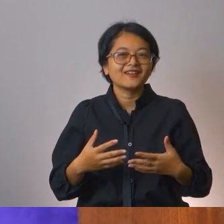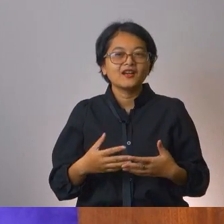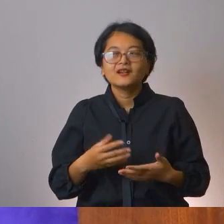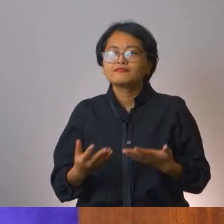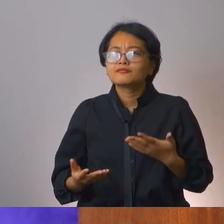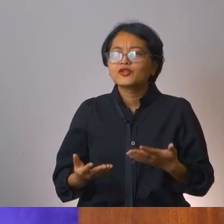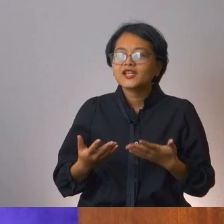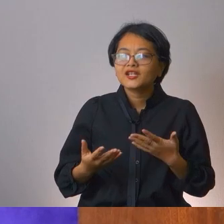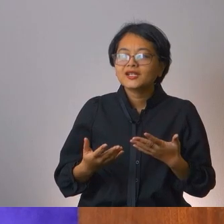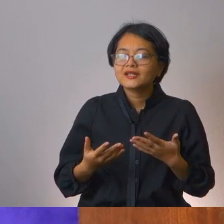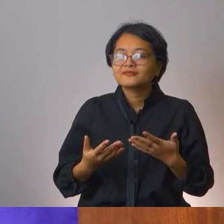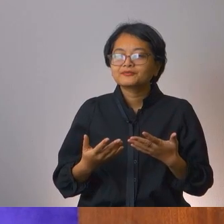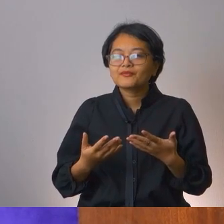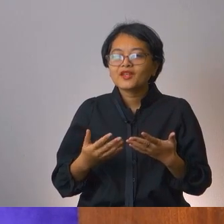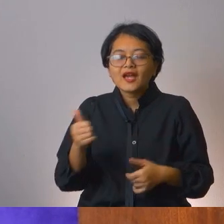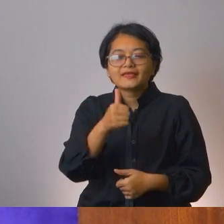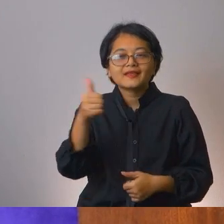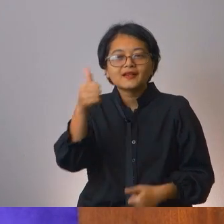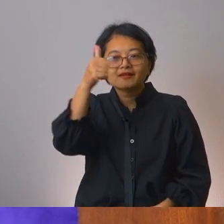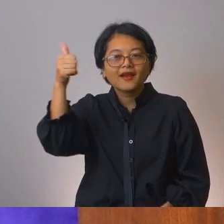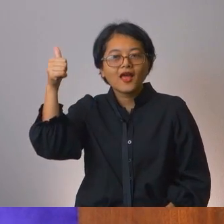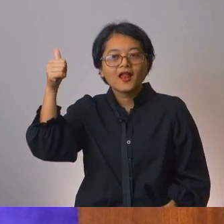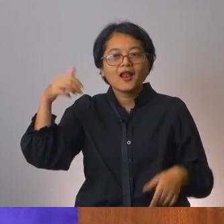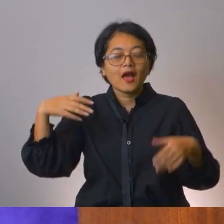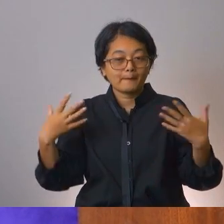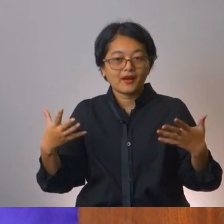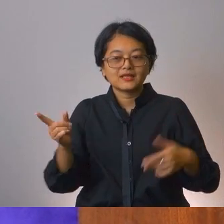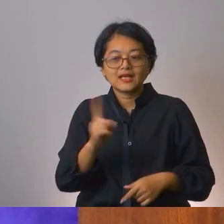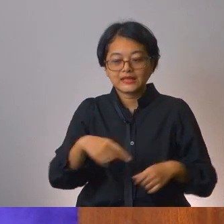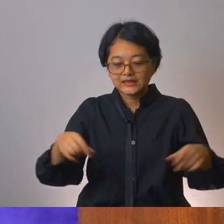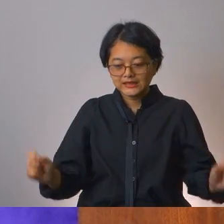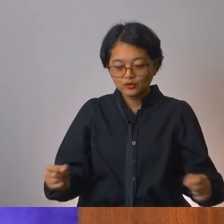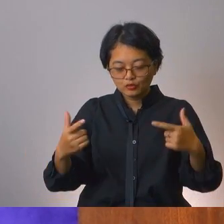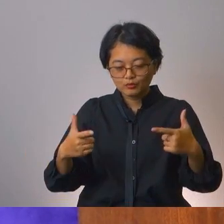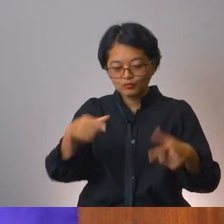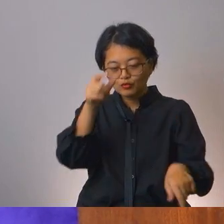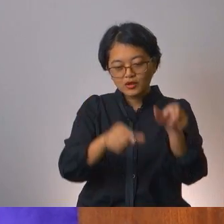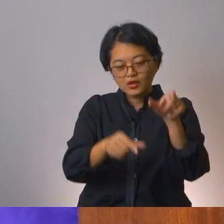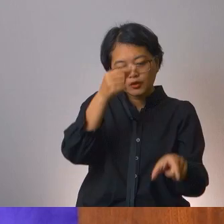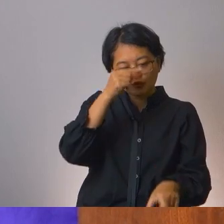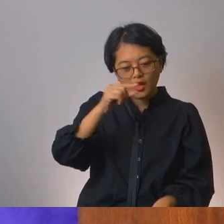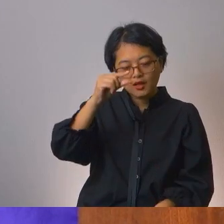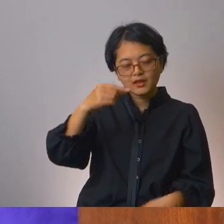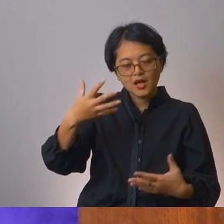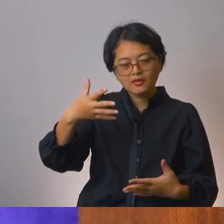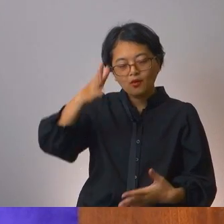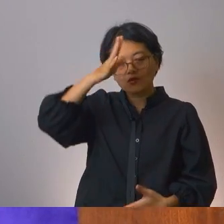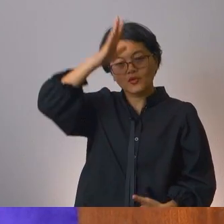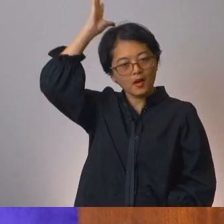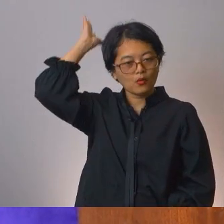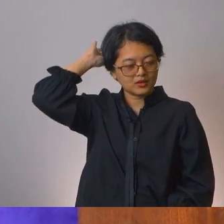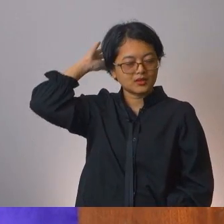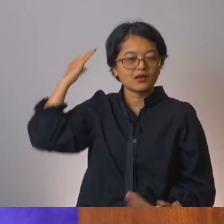terkenal dalam kehidupan orang-orang Yunani dan Romawi itu sebenarnya berasal dari teladan yang